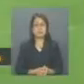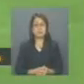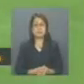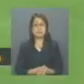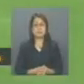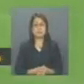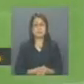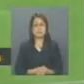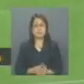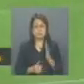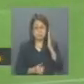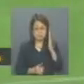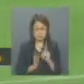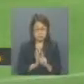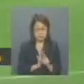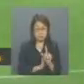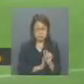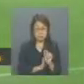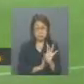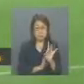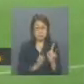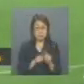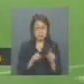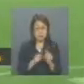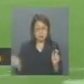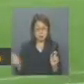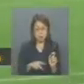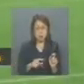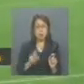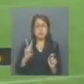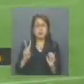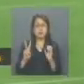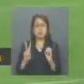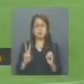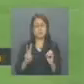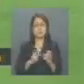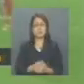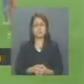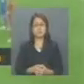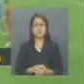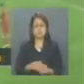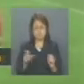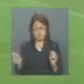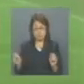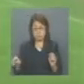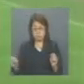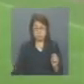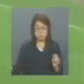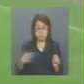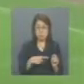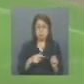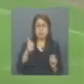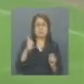นาที28บาเยิร์นได้ประตูนำห่างเป็น 2-0 เมื่ออาเยนร็อบเบนนะคะเปิดบอลให้กับโทมัสมุลเลอร์ทำประตูเข้า